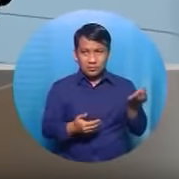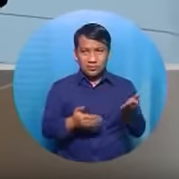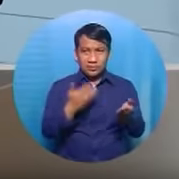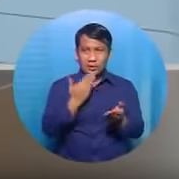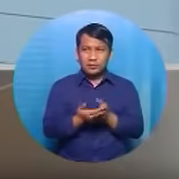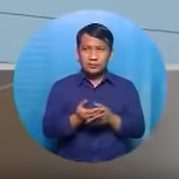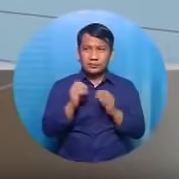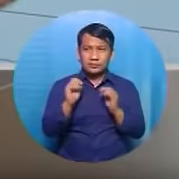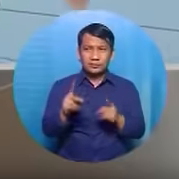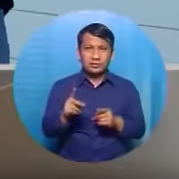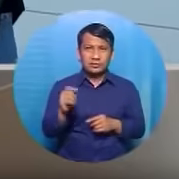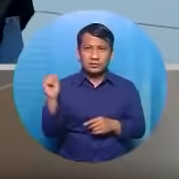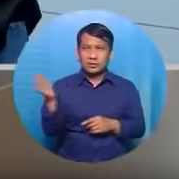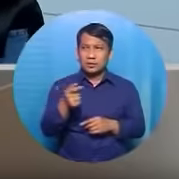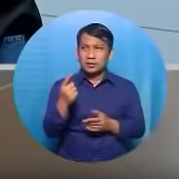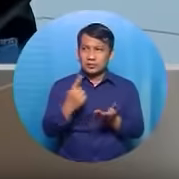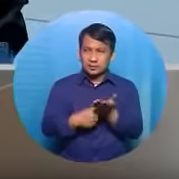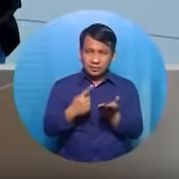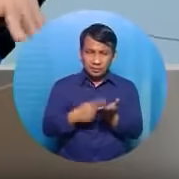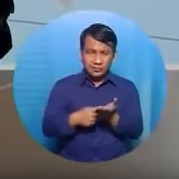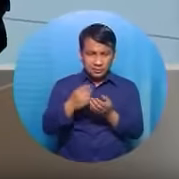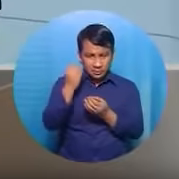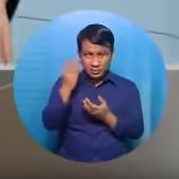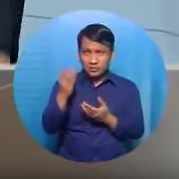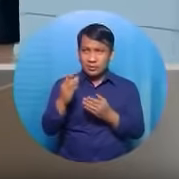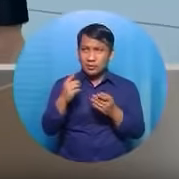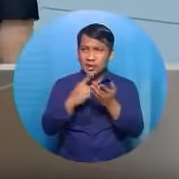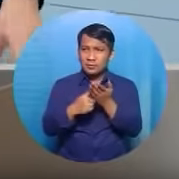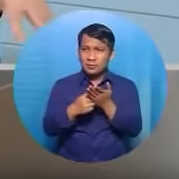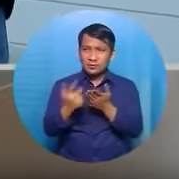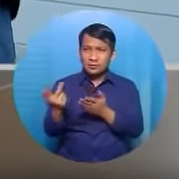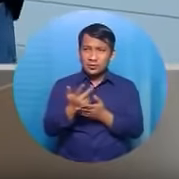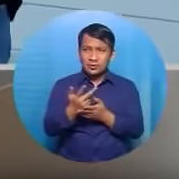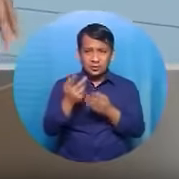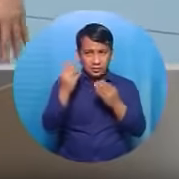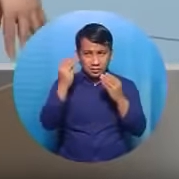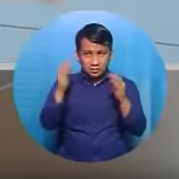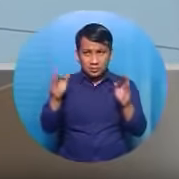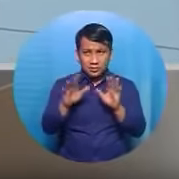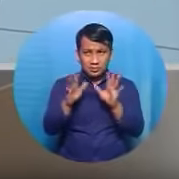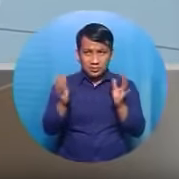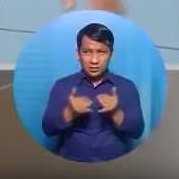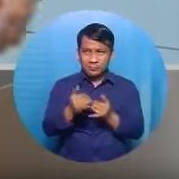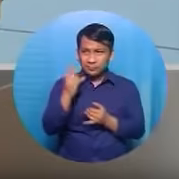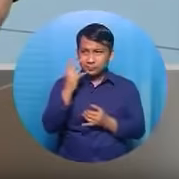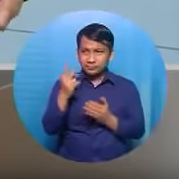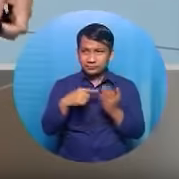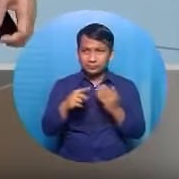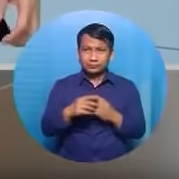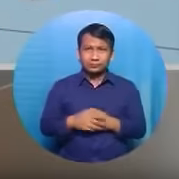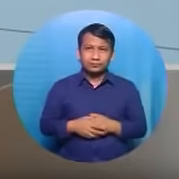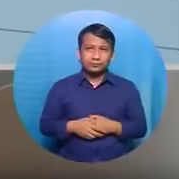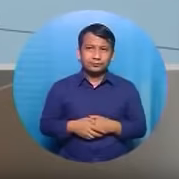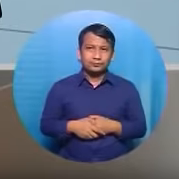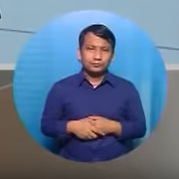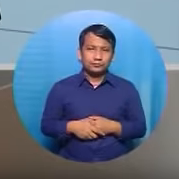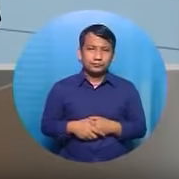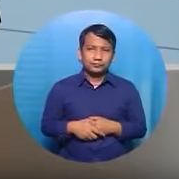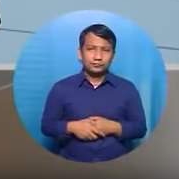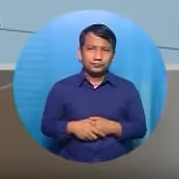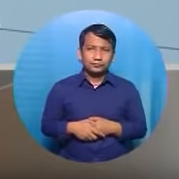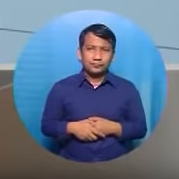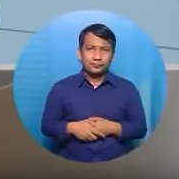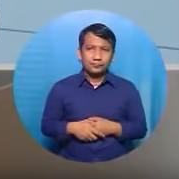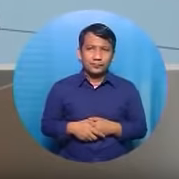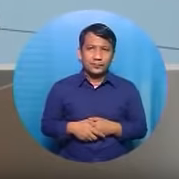good. Sige, anyway, lahat yan sir, i-consider yan sa pag-uusap nyo kay Major at sa barangay. Yes, titimbangan yes, yan. Yung sir,